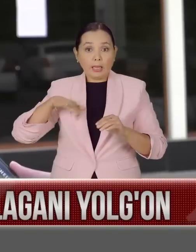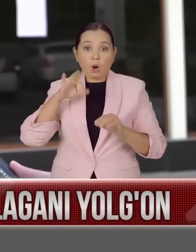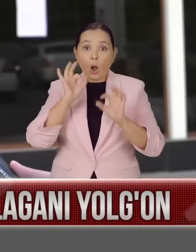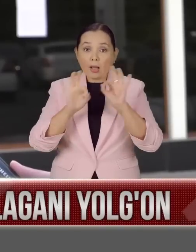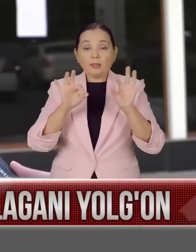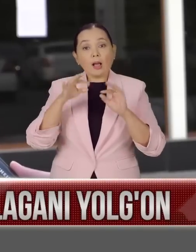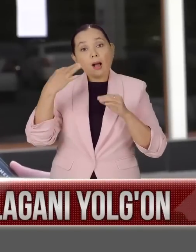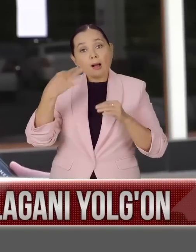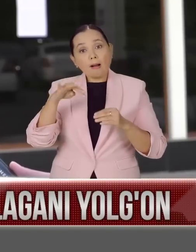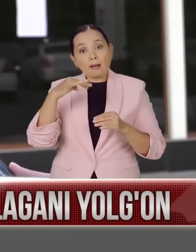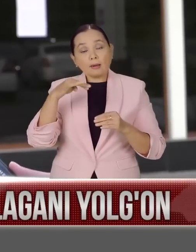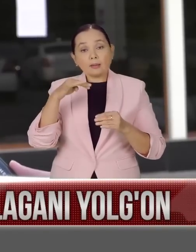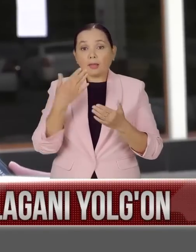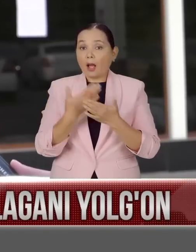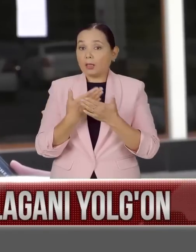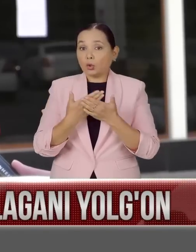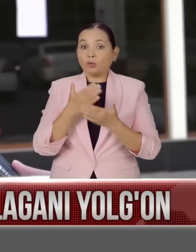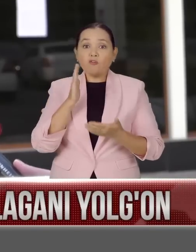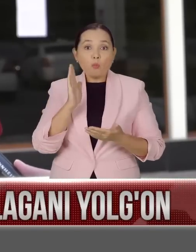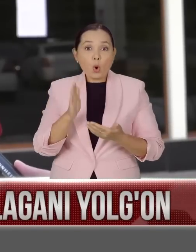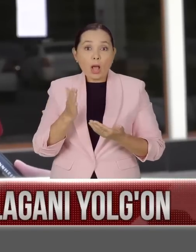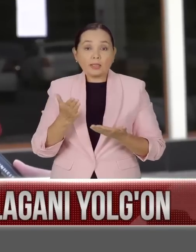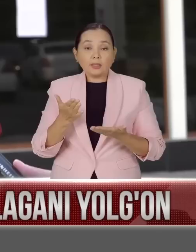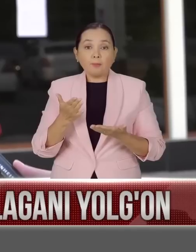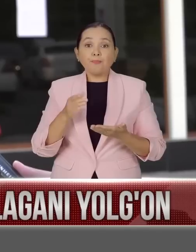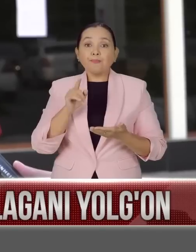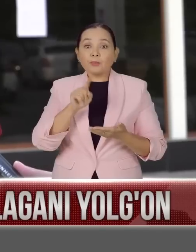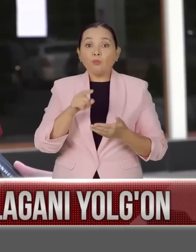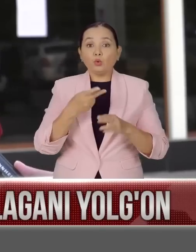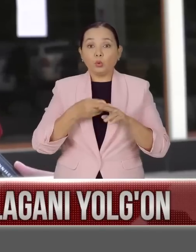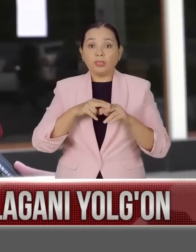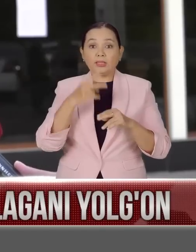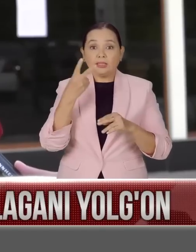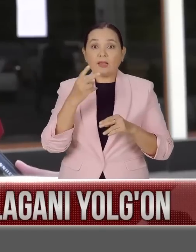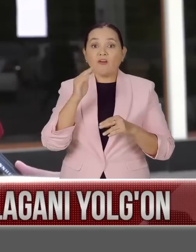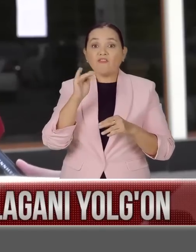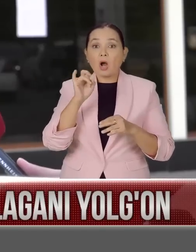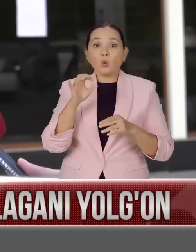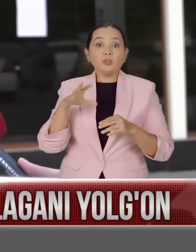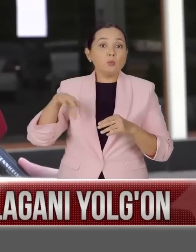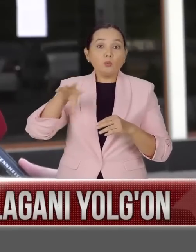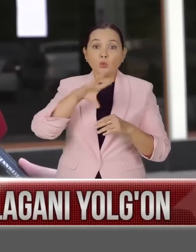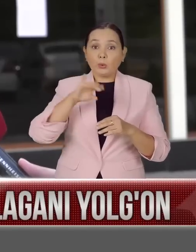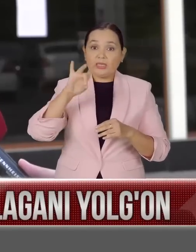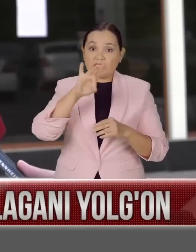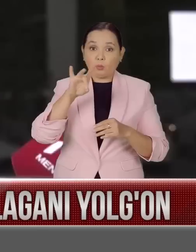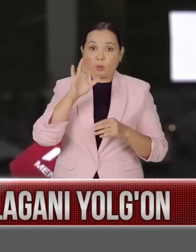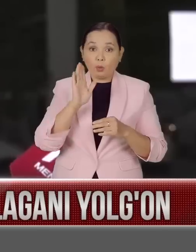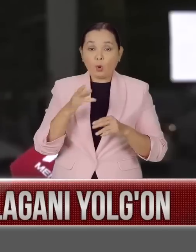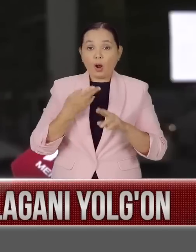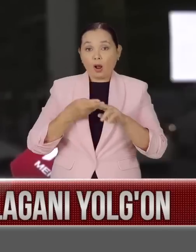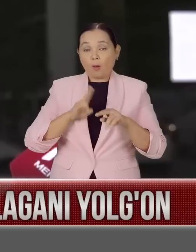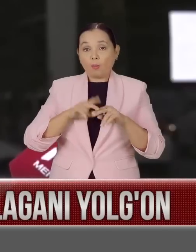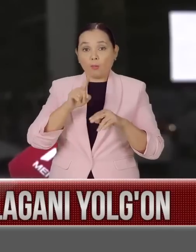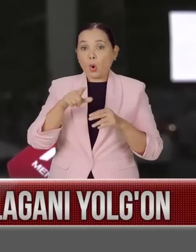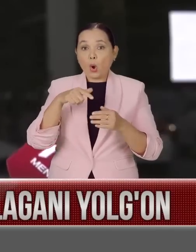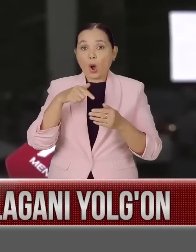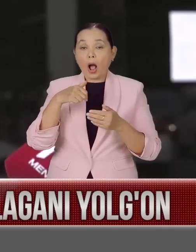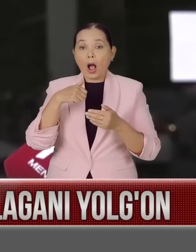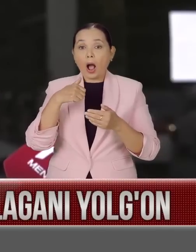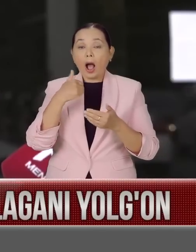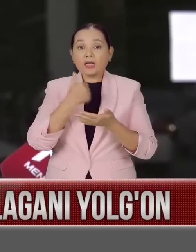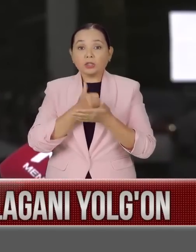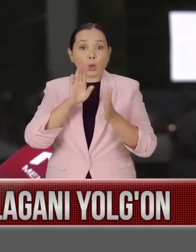lekin 40 ta 40 atrofida bo'ladi 40 ta. Bu ikkita fakultet orasida butun respublika bo'yicha aytyapman. Yani bu ham asossiz